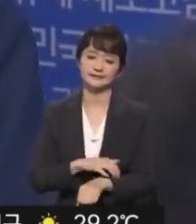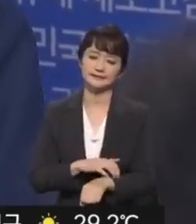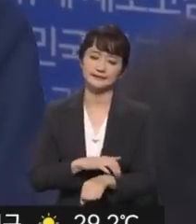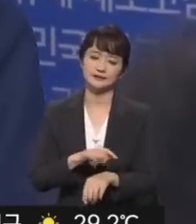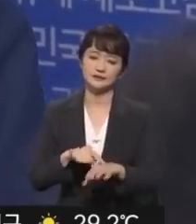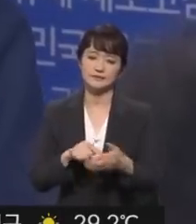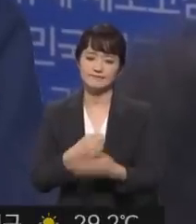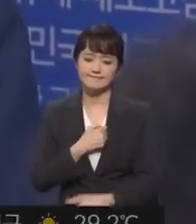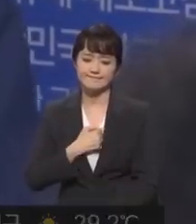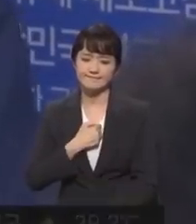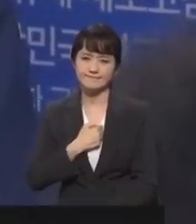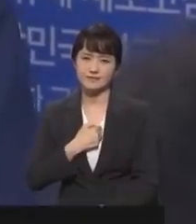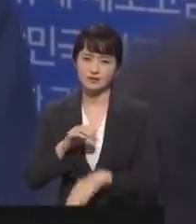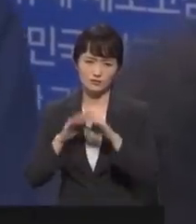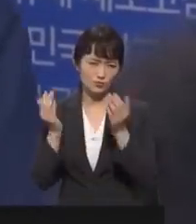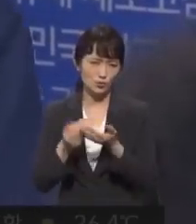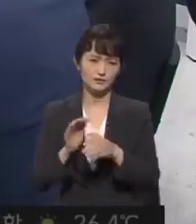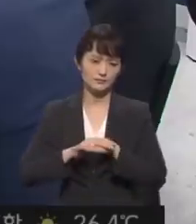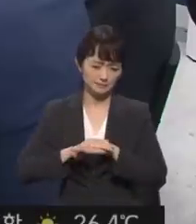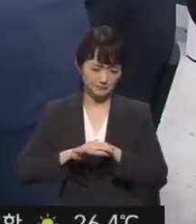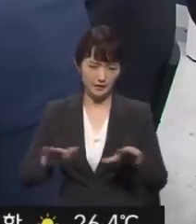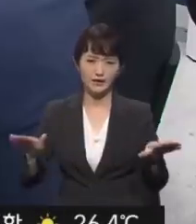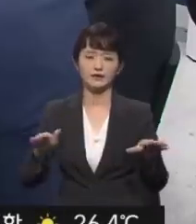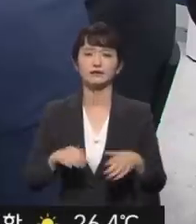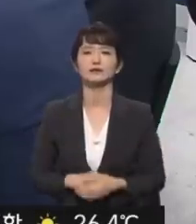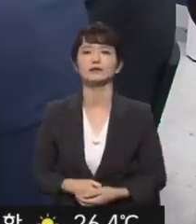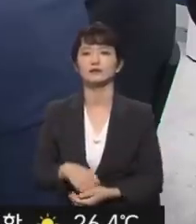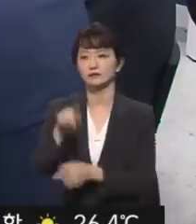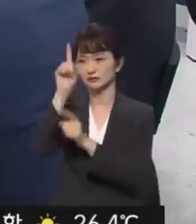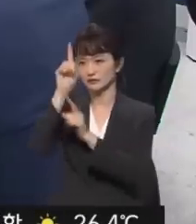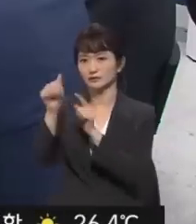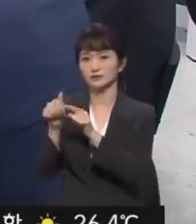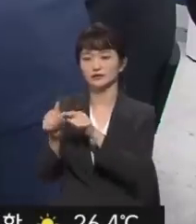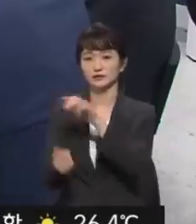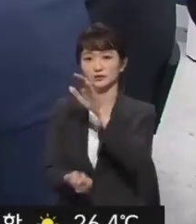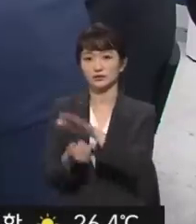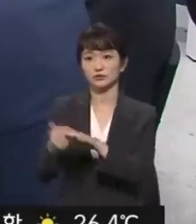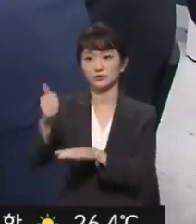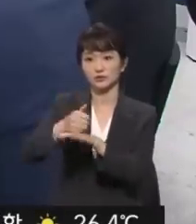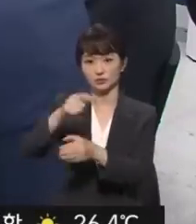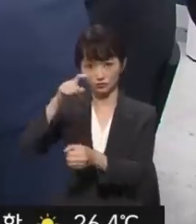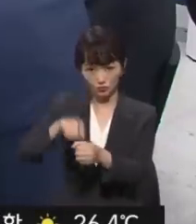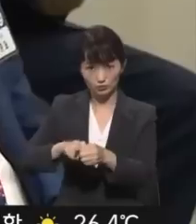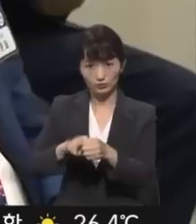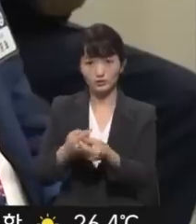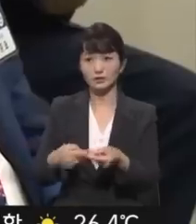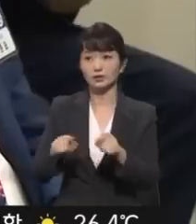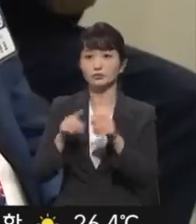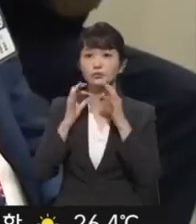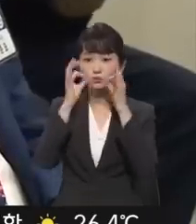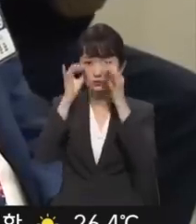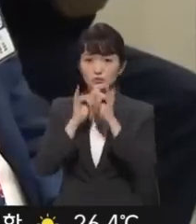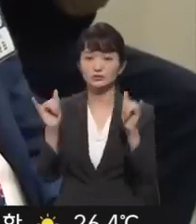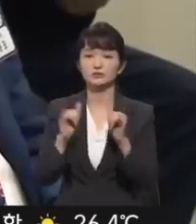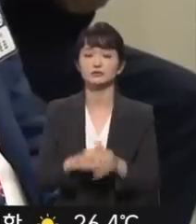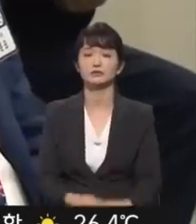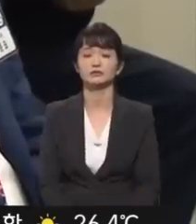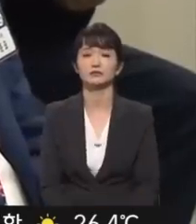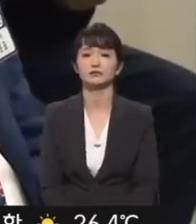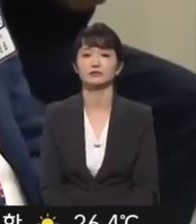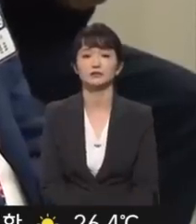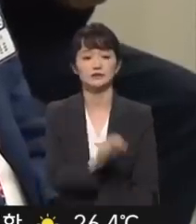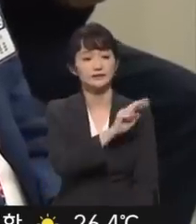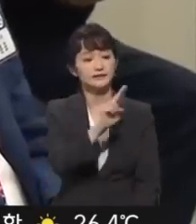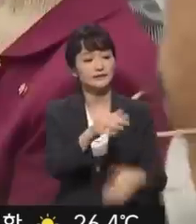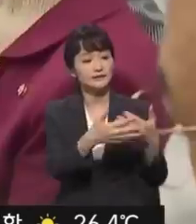앙금 얘기가 있어 다 투수를 털고 어떻게 유성이 정도 성공을 위해서 같이 곳 노력했던 사람들 아닙니까 전 야당에 대해 동방으로 가요계 모습을